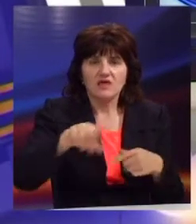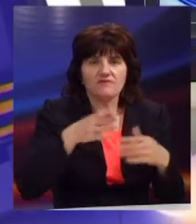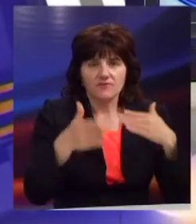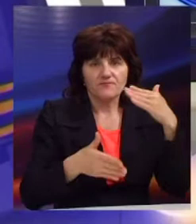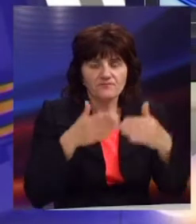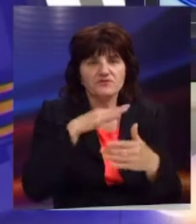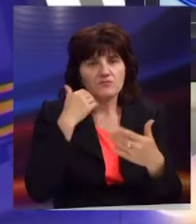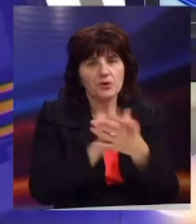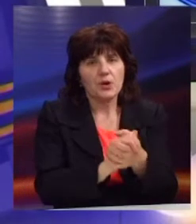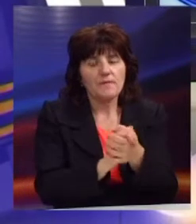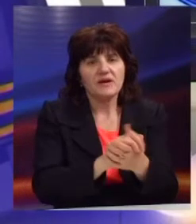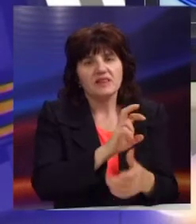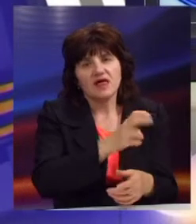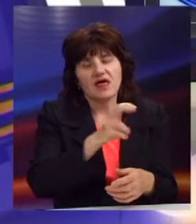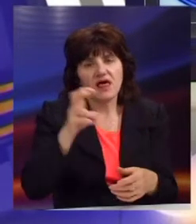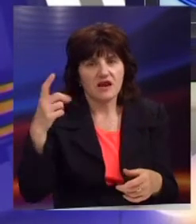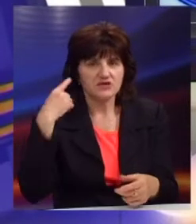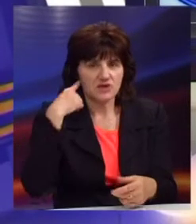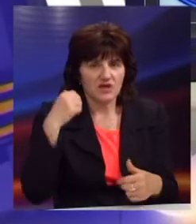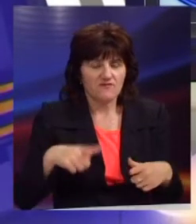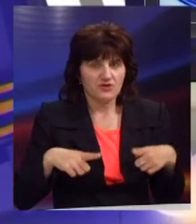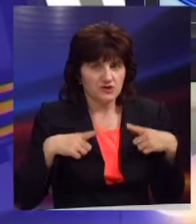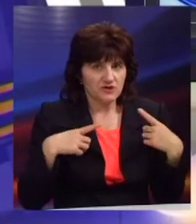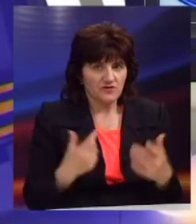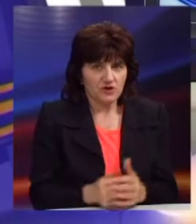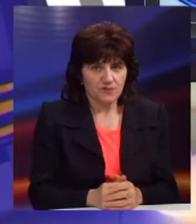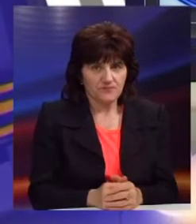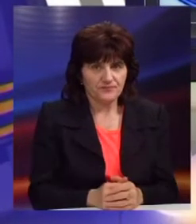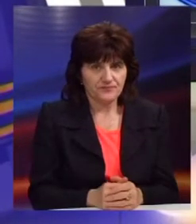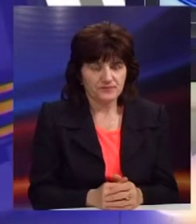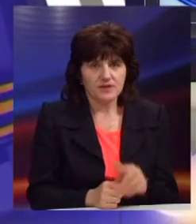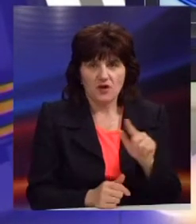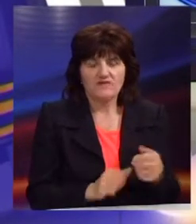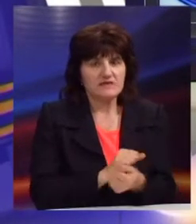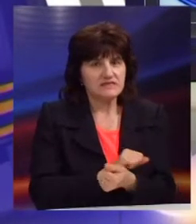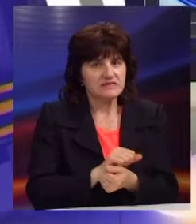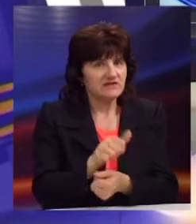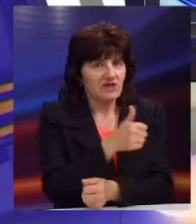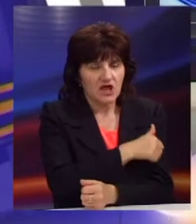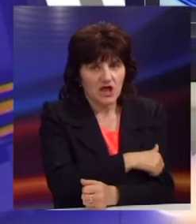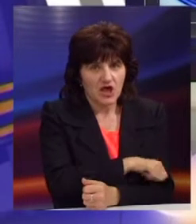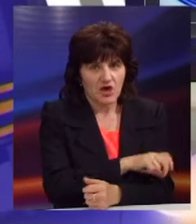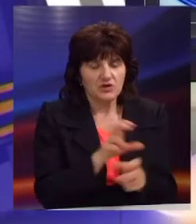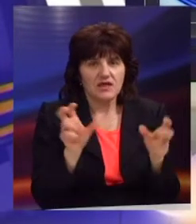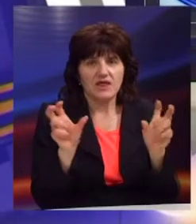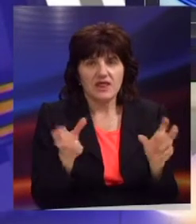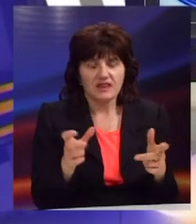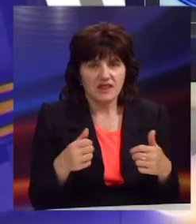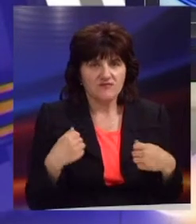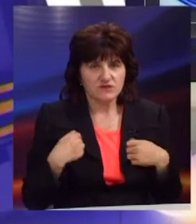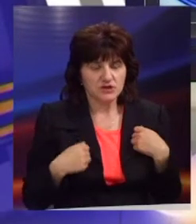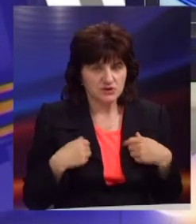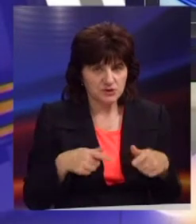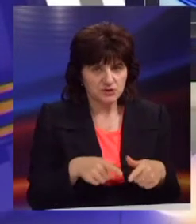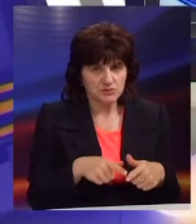urednici, kao i veliki broj prijatelja iz različitih sfera javnog života Subotice. Tokom svih ovih godina rada, radiotelevizija U-Eko